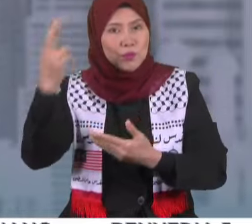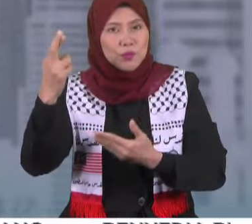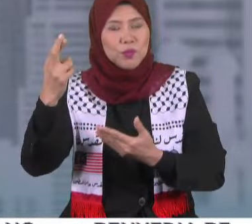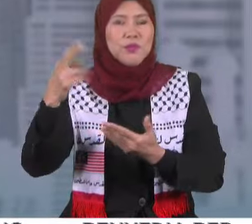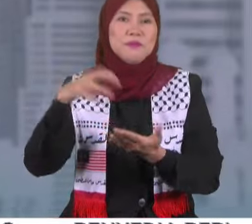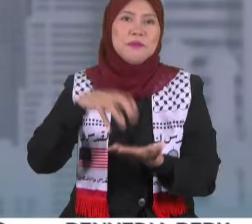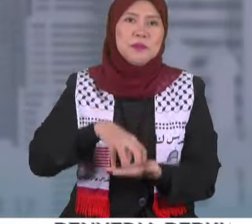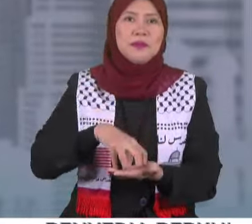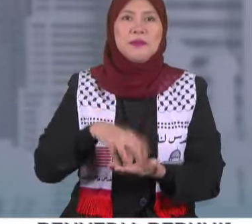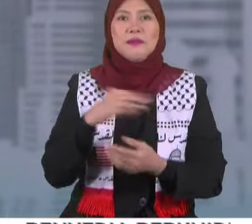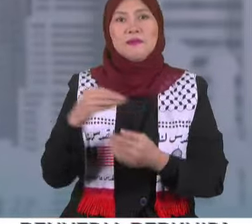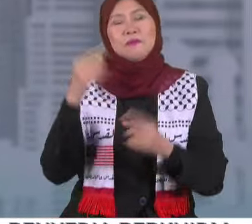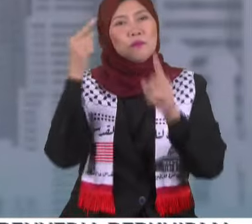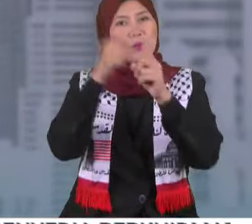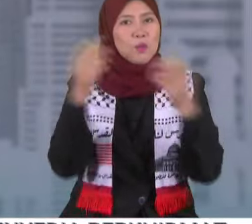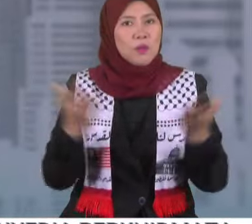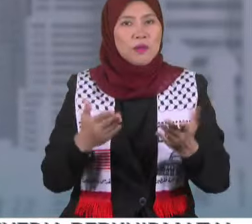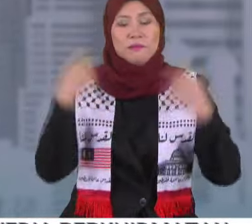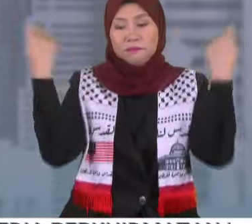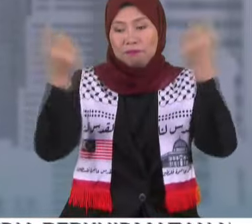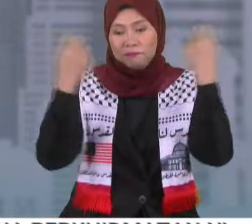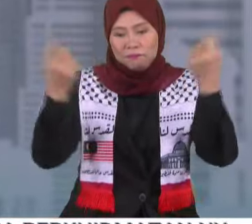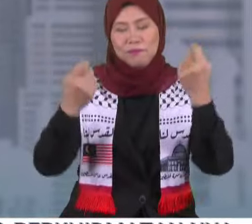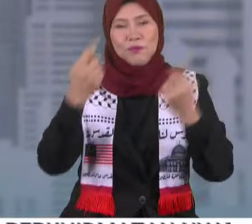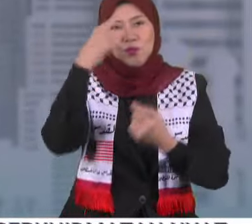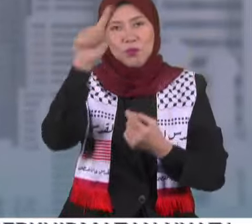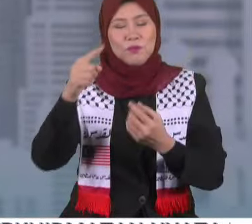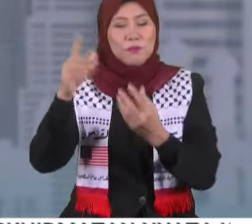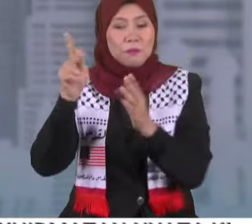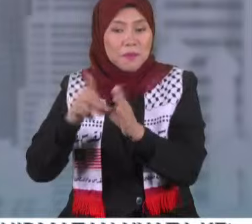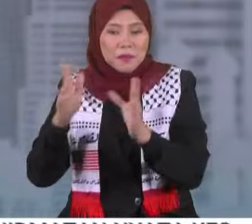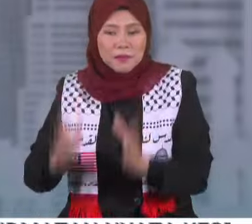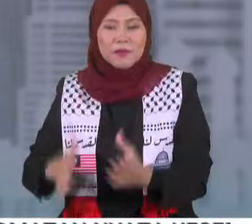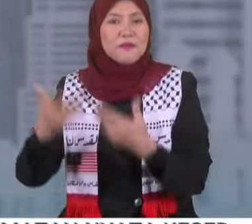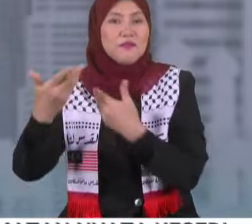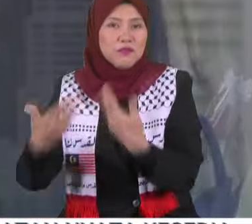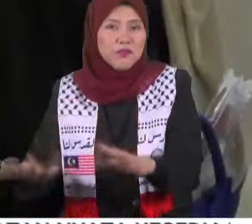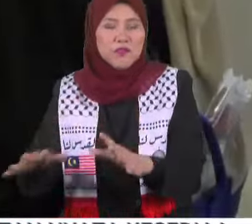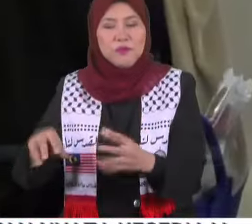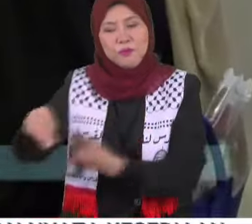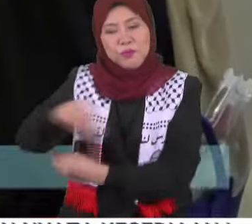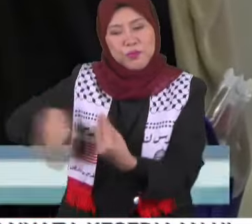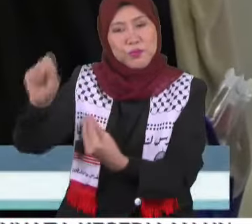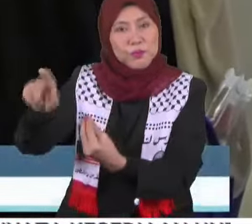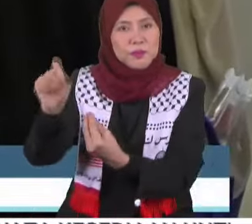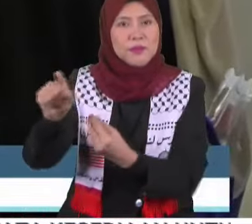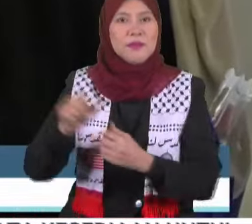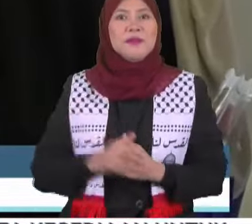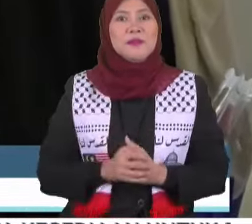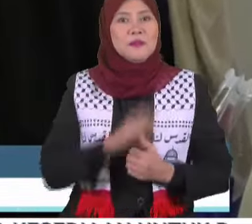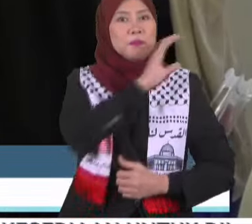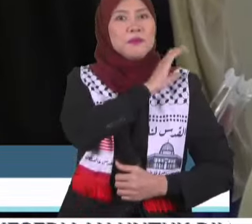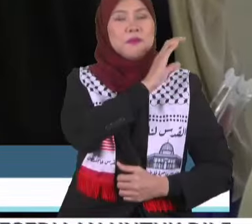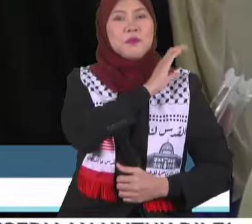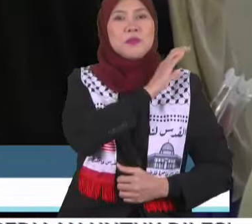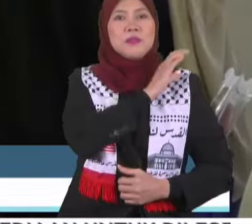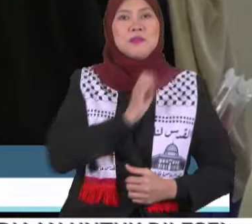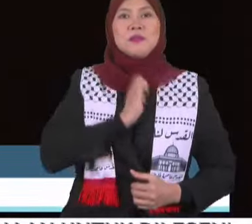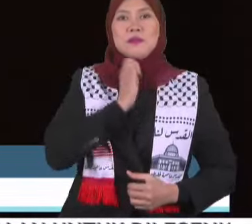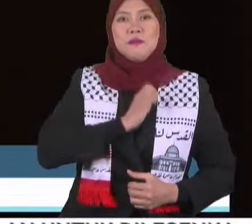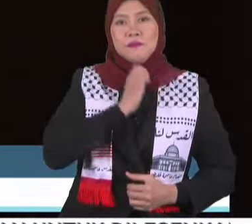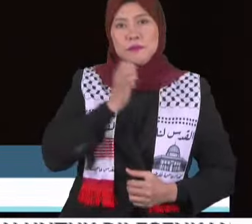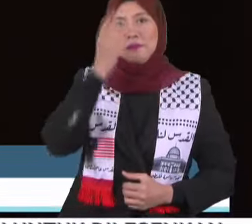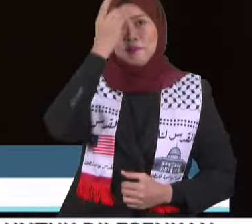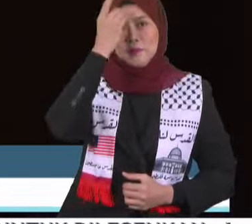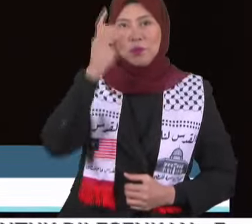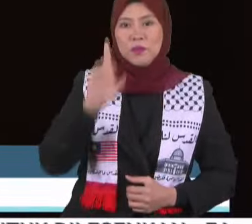dan meraikan para jemaah yang telah selesai mengerjakan ibadah haji. Pengerusi Eksekutif Andalusia Dato' Ahmad Daud Cik Ngah